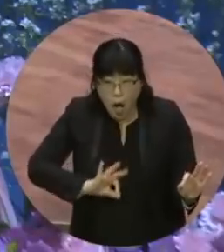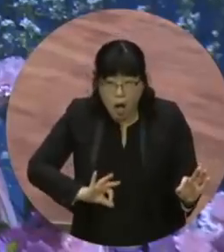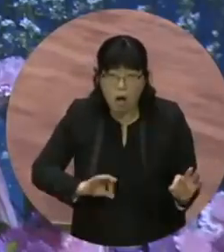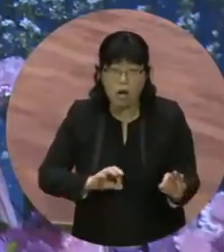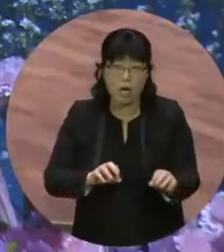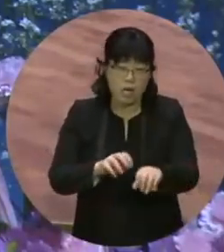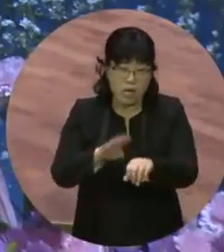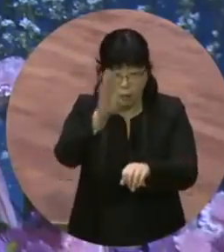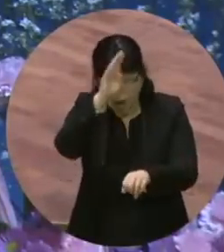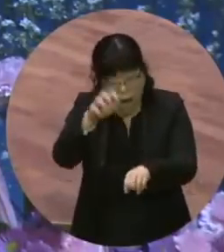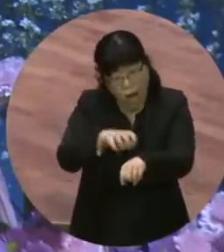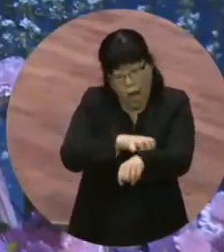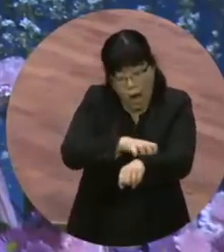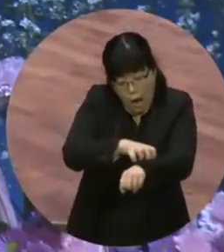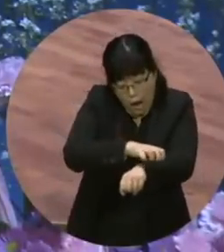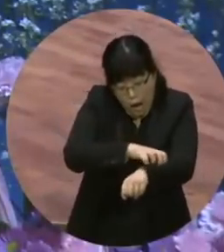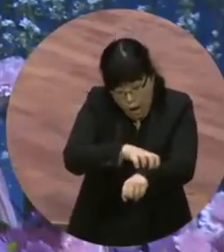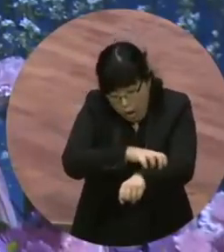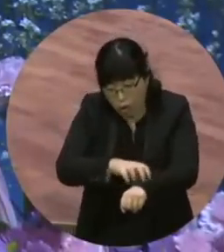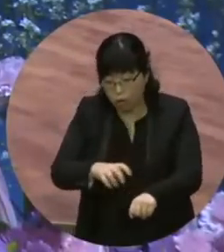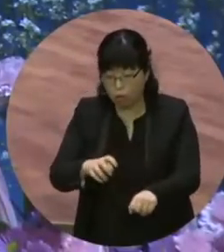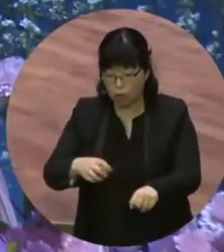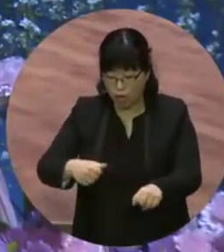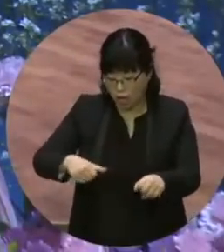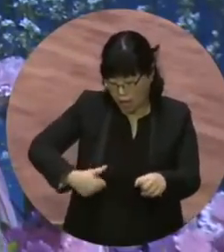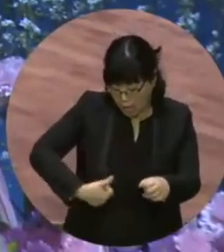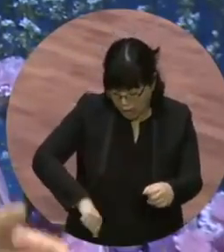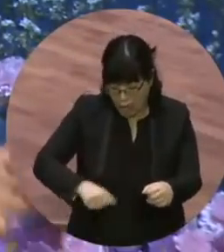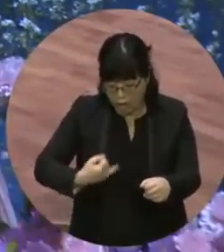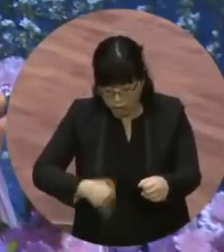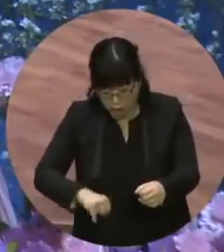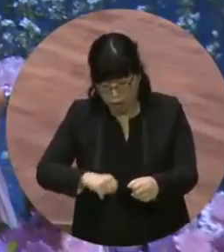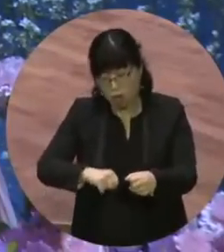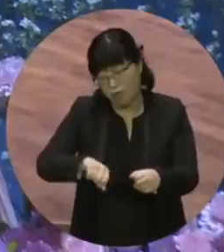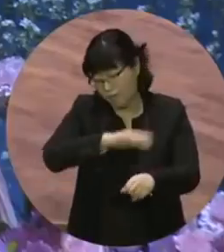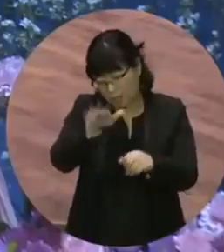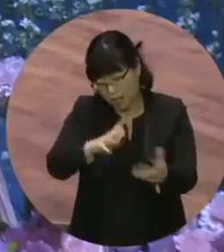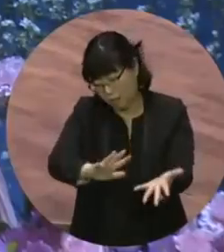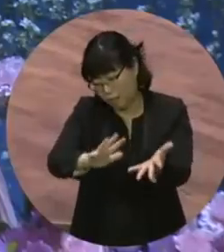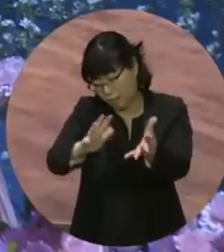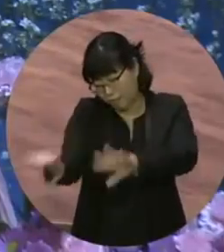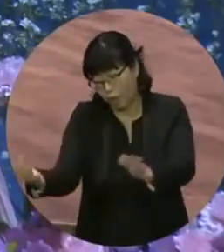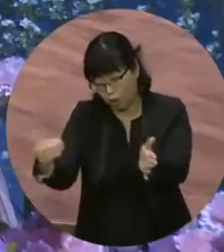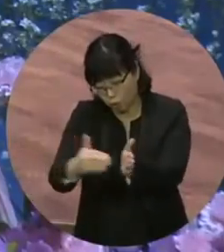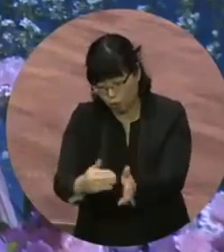온 그런 문둥병과 퇴병이 걸렸습니다. 그야말로 누가 봐도